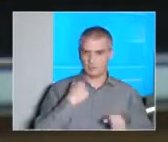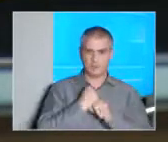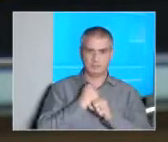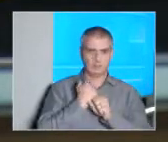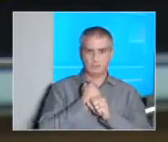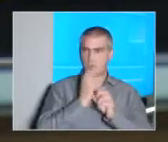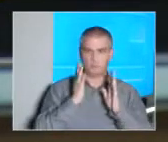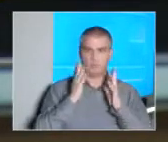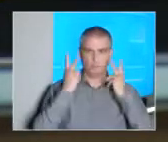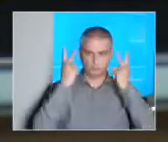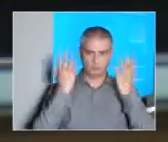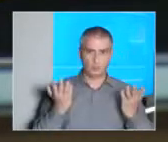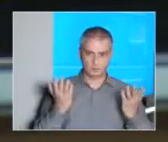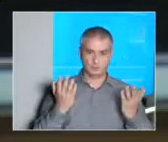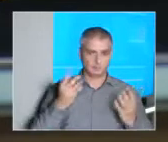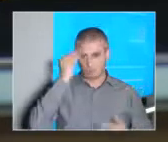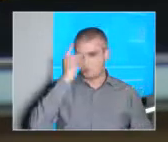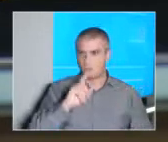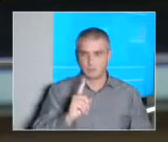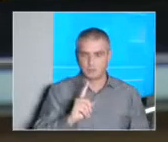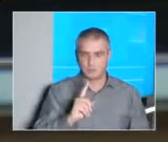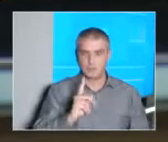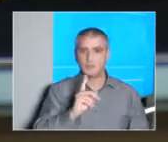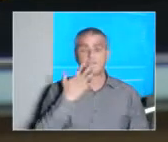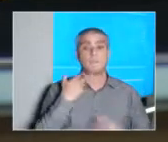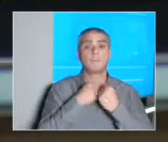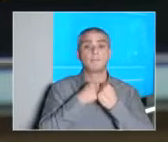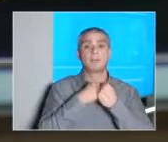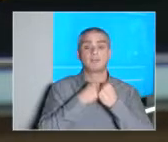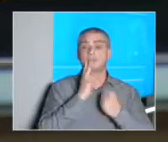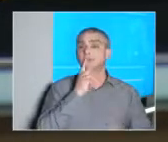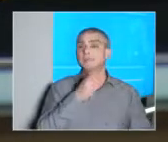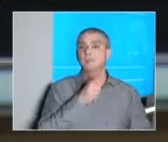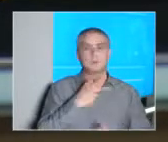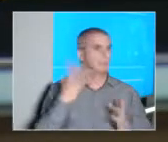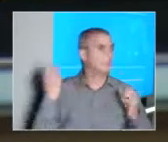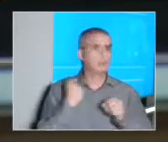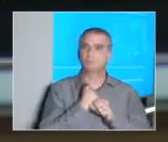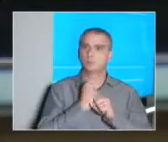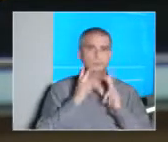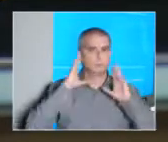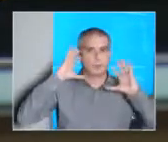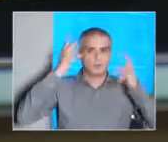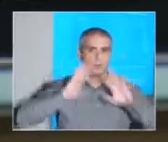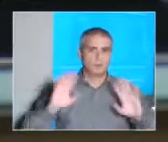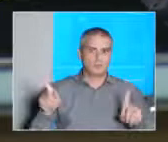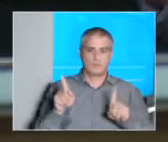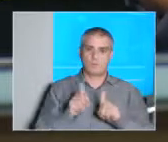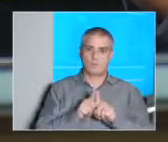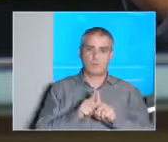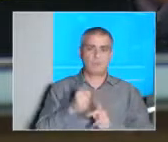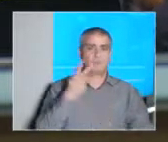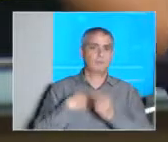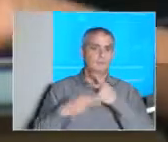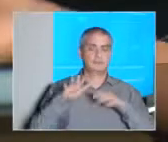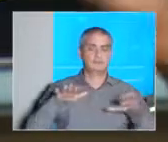פעולה שהייתה פעולה מאוד מאוד משמעותית. לא זוכר, לא זוכר מאבק שבו הספינים רצו בצורה מטורפת, כמו מחזירים עכשיו